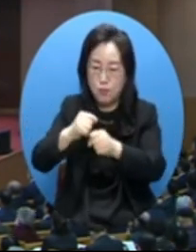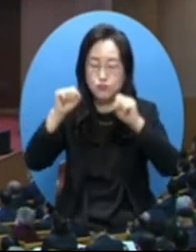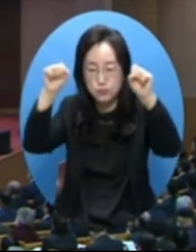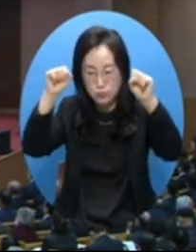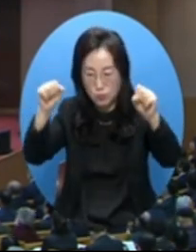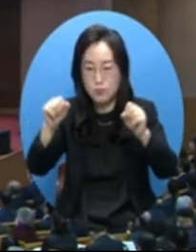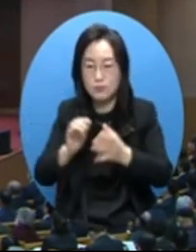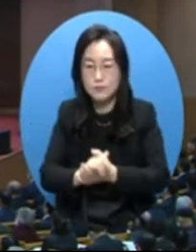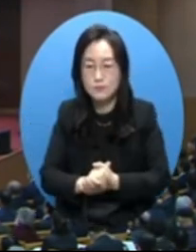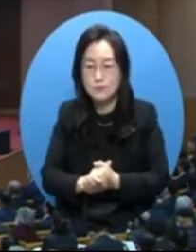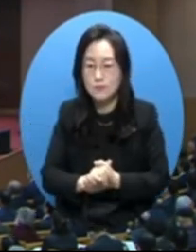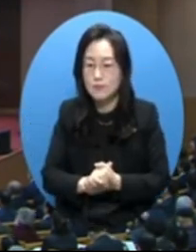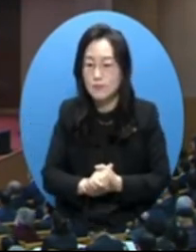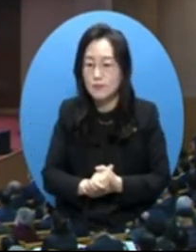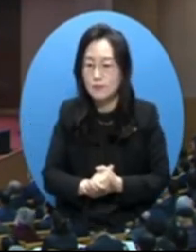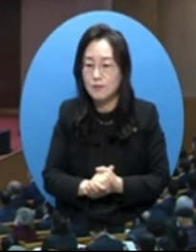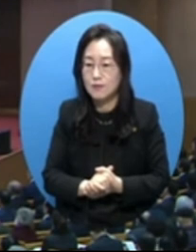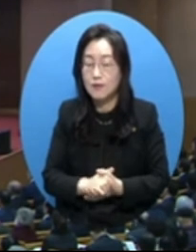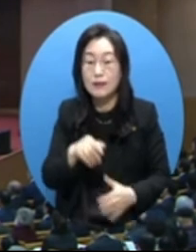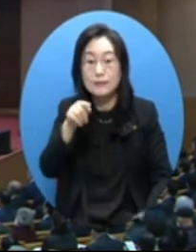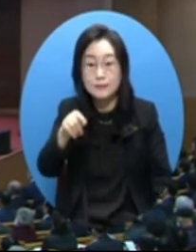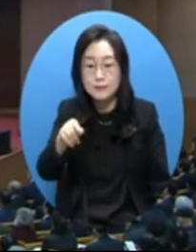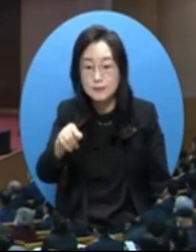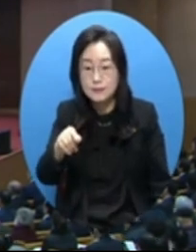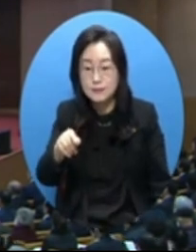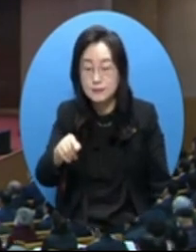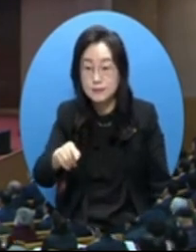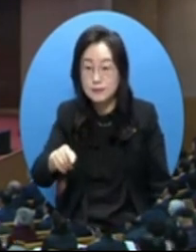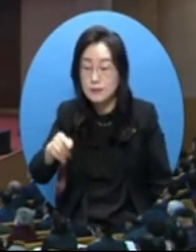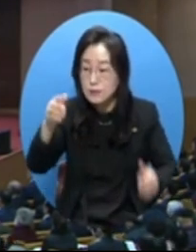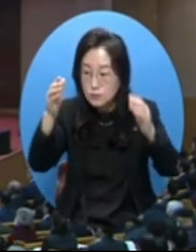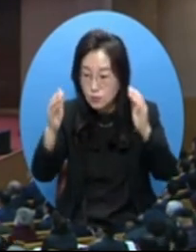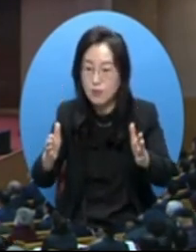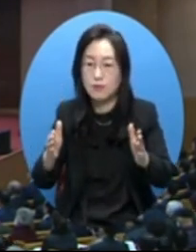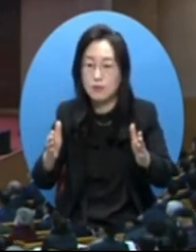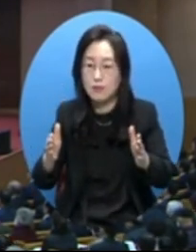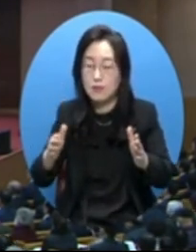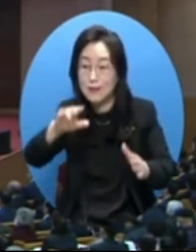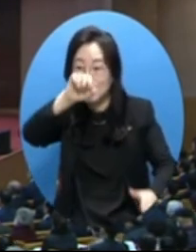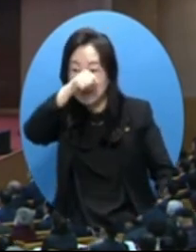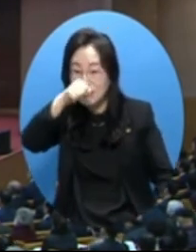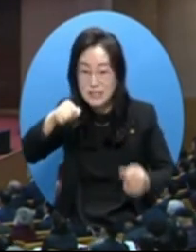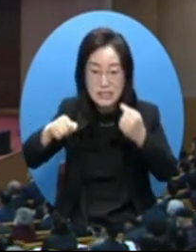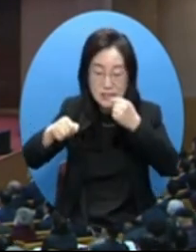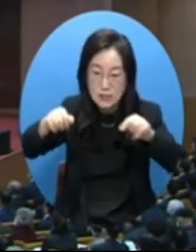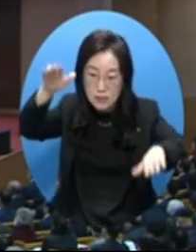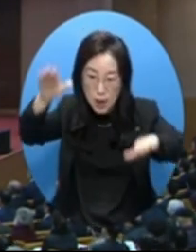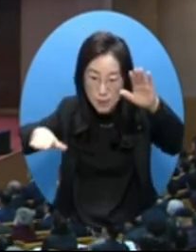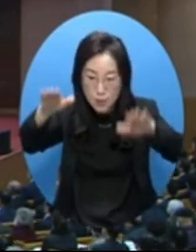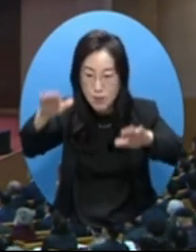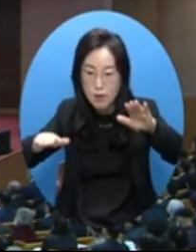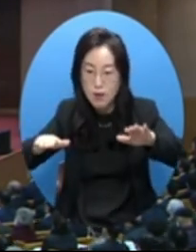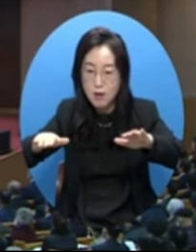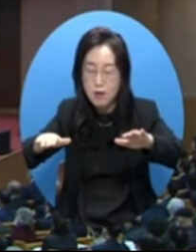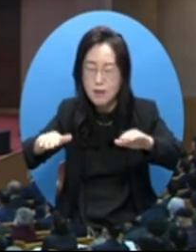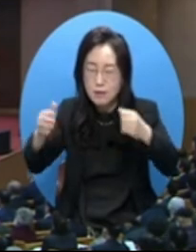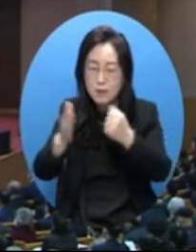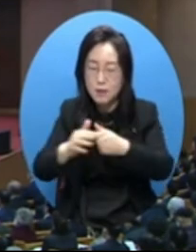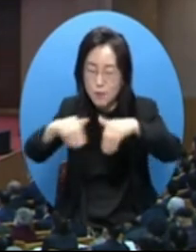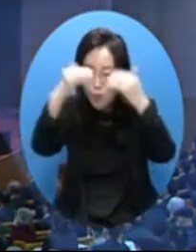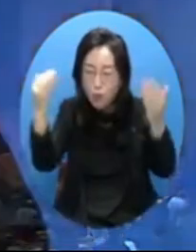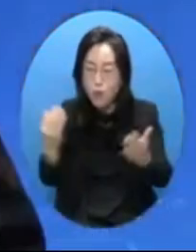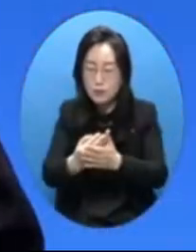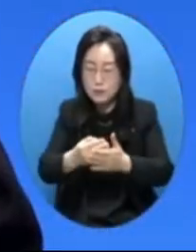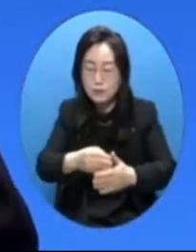일으켰는데 이래서 그동안 흑인이라고 차별했던 미국에는 모든 흑인들이